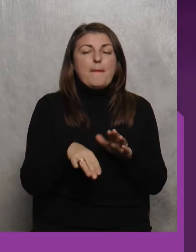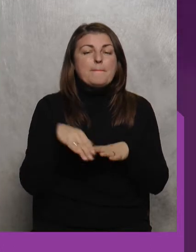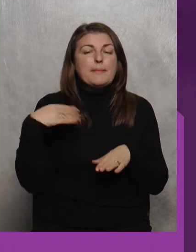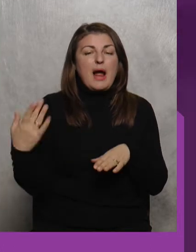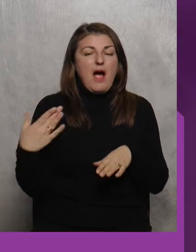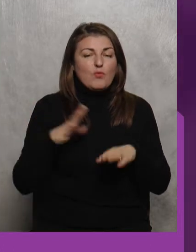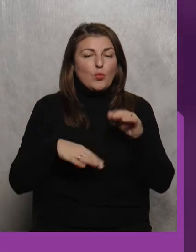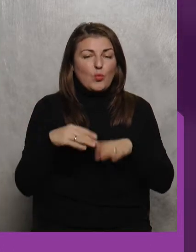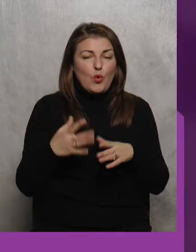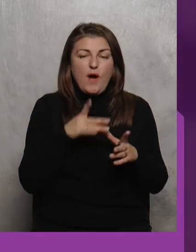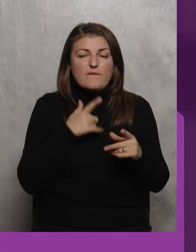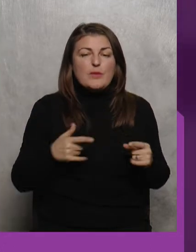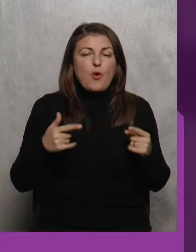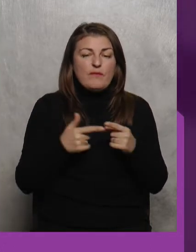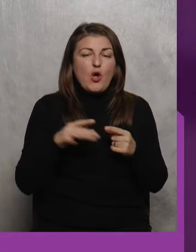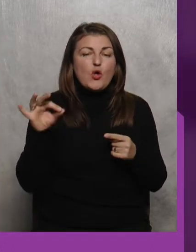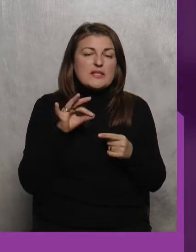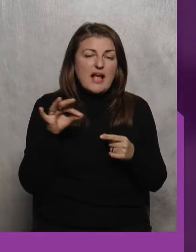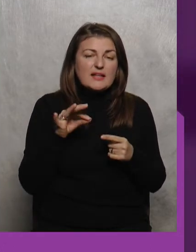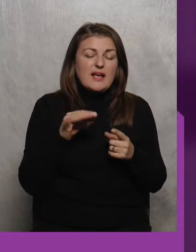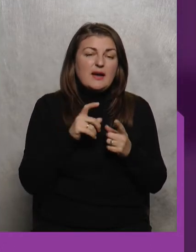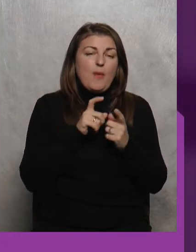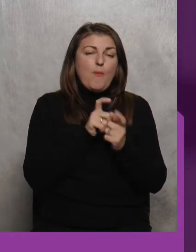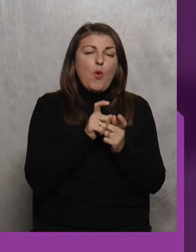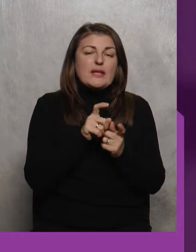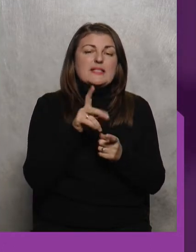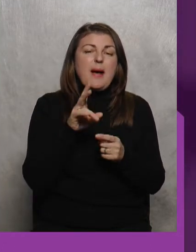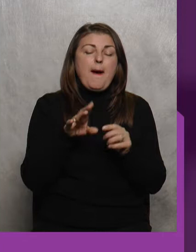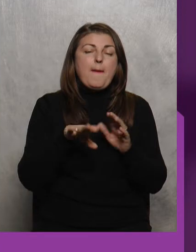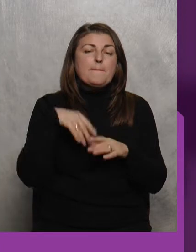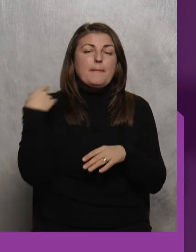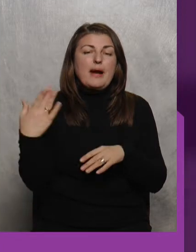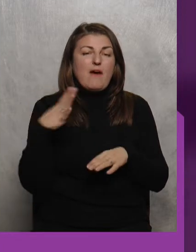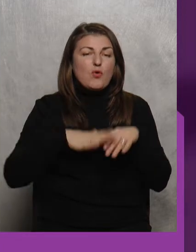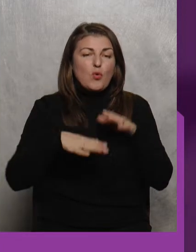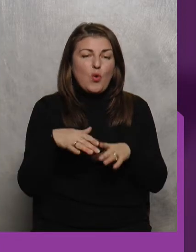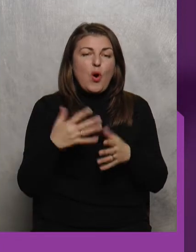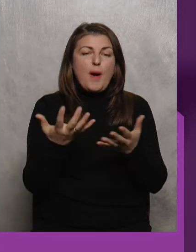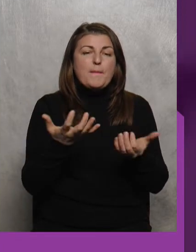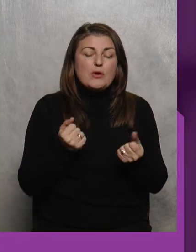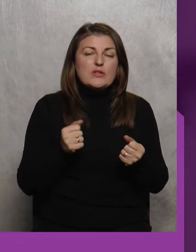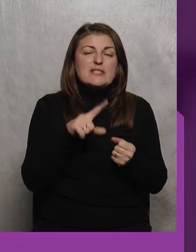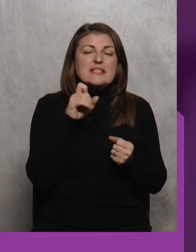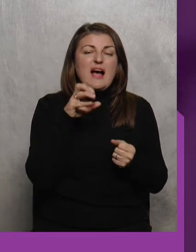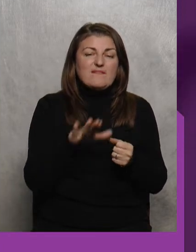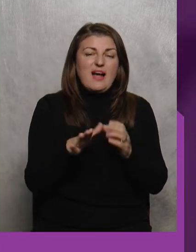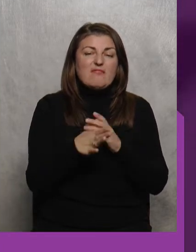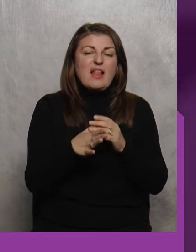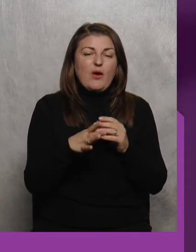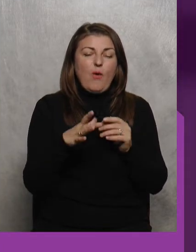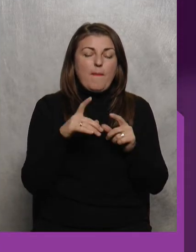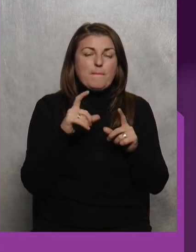руку, відповідно, спортсмени борються правою рукою, беруться захват великого пальця,